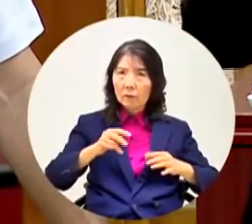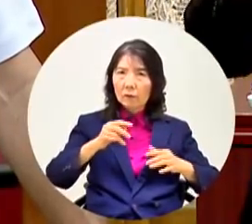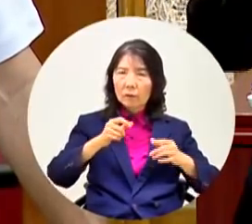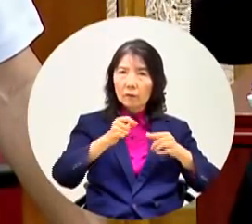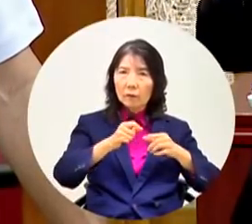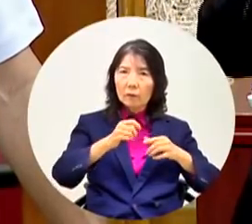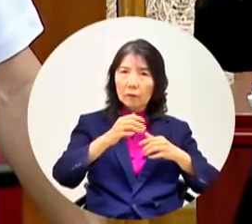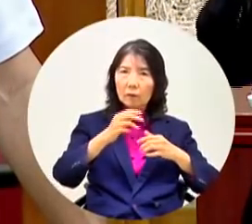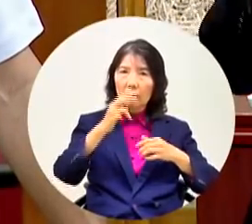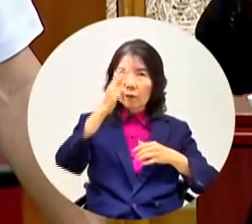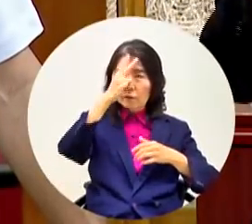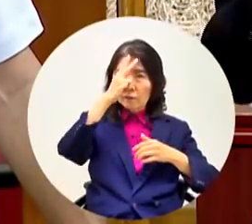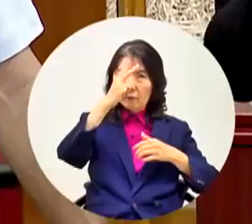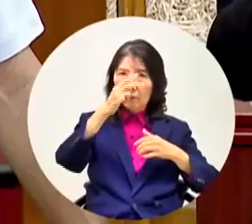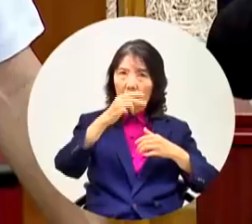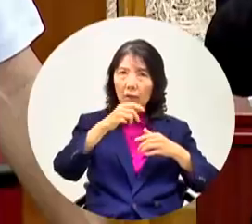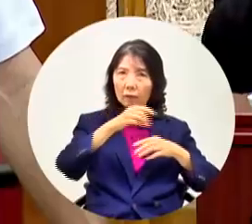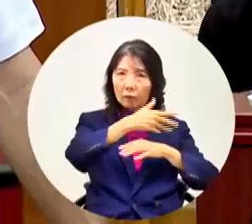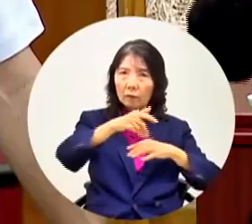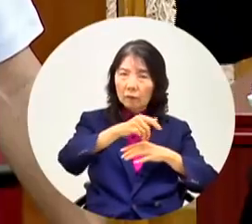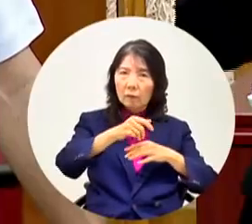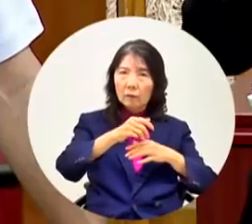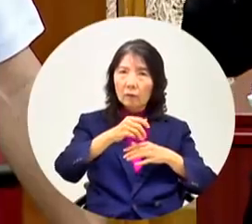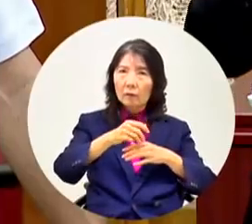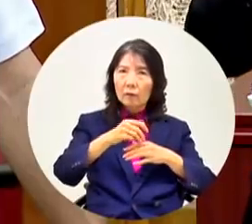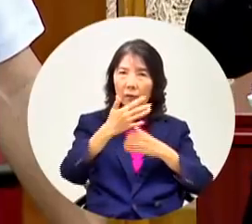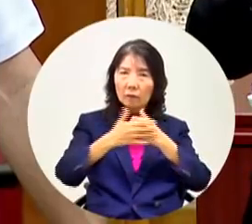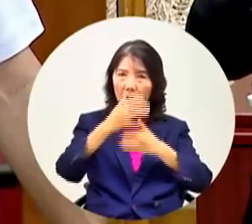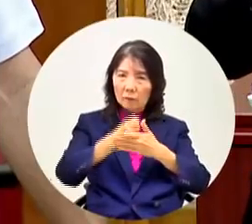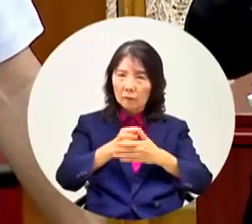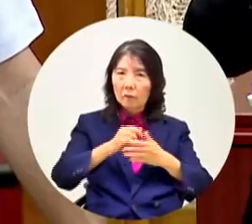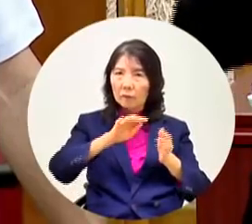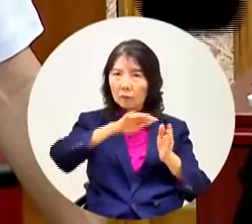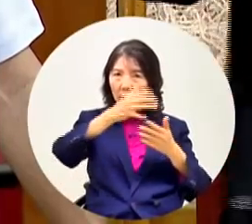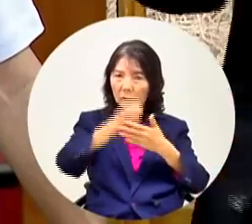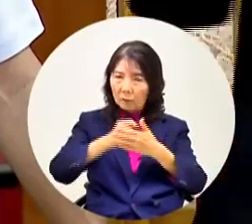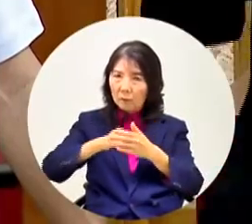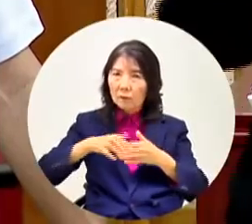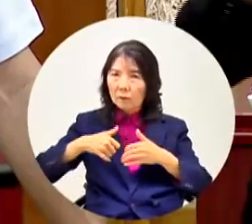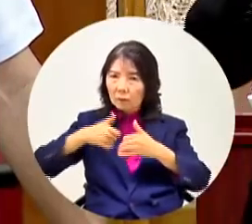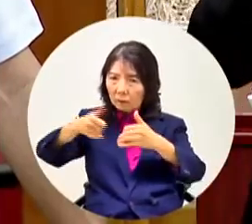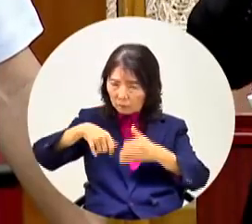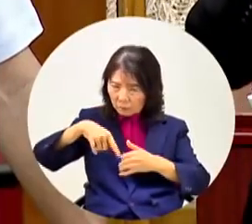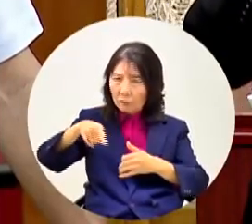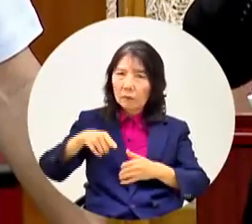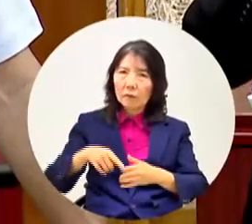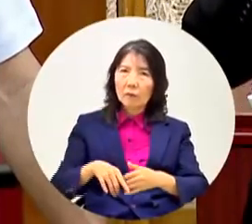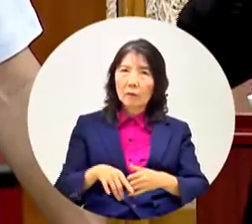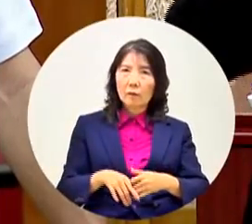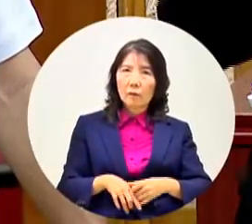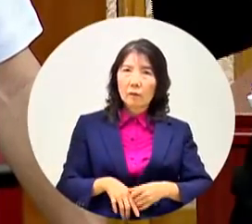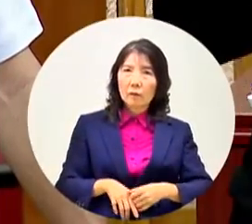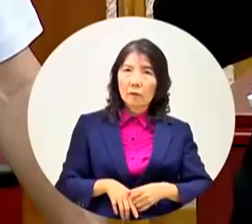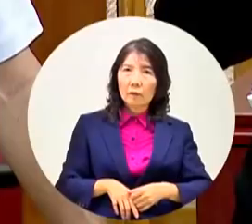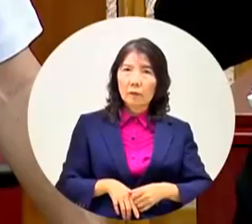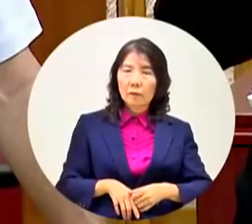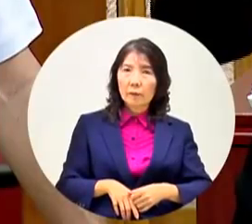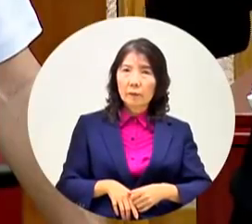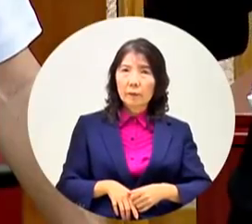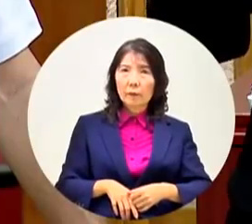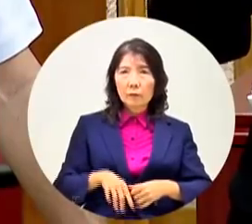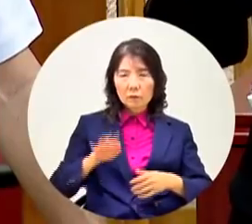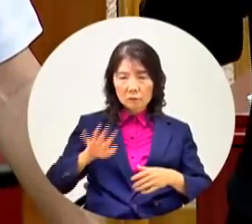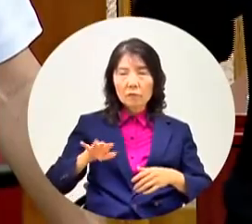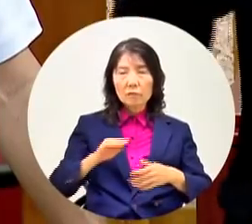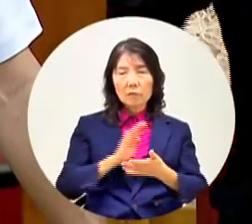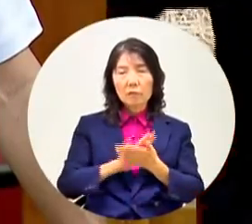保留，啊，剩下的就留给做道路啦。好、哦，这甲张岩做报告，这个已经已经有解决了嘛，